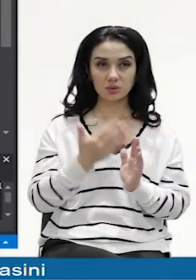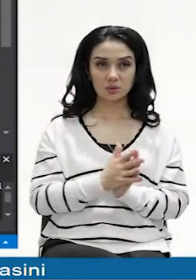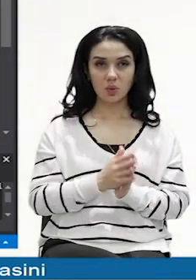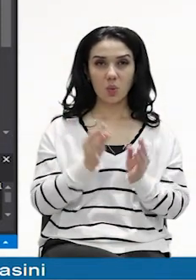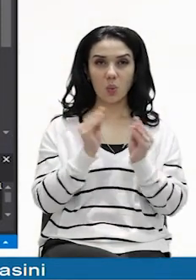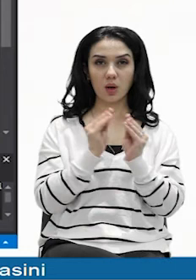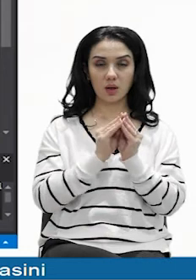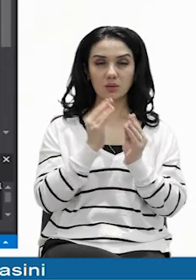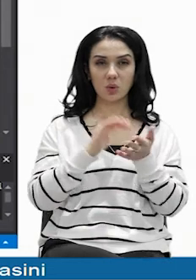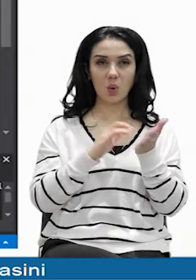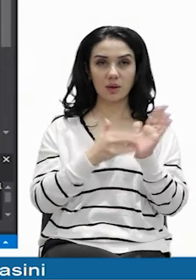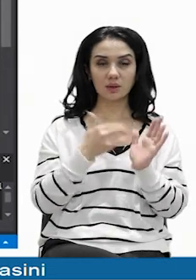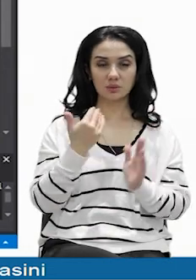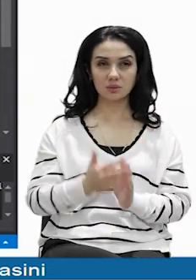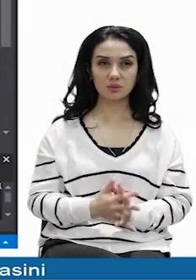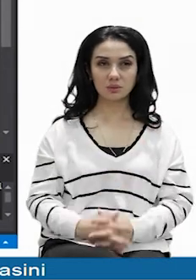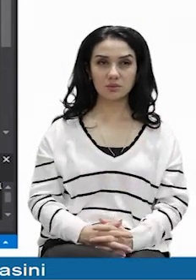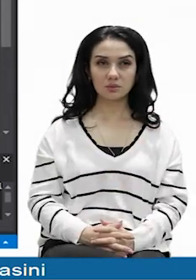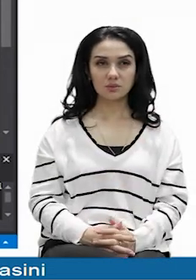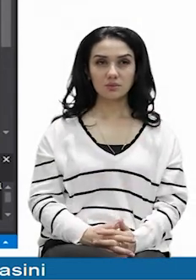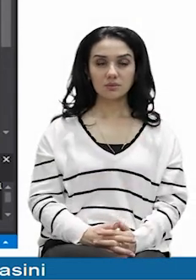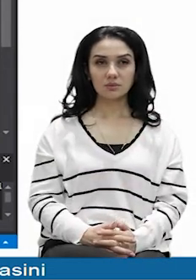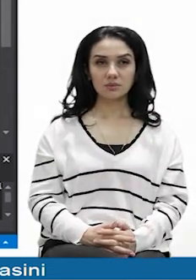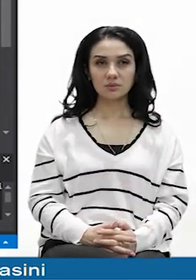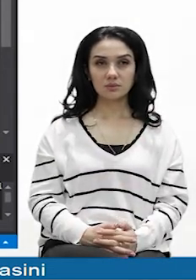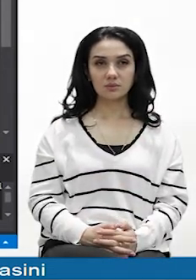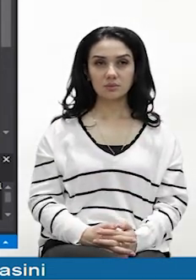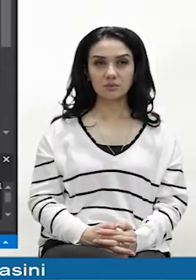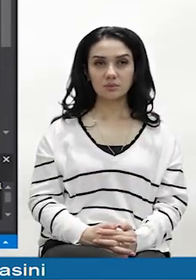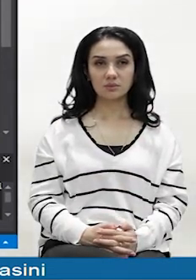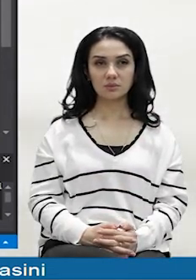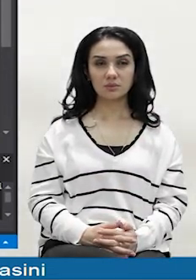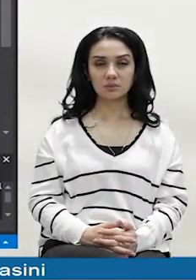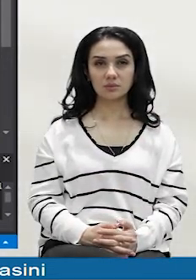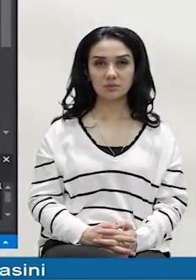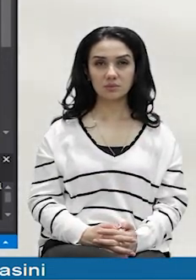o'nlar xonasi. O'nlar xonasi.